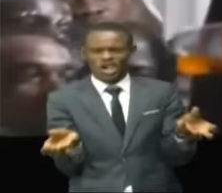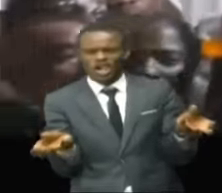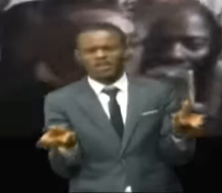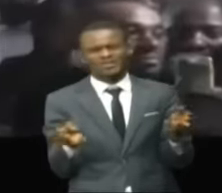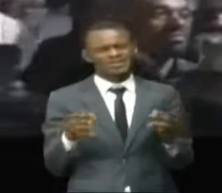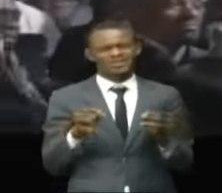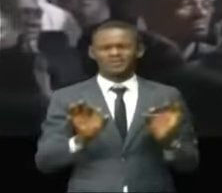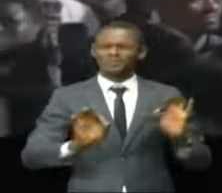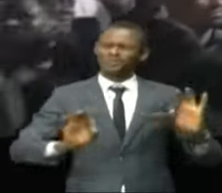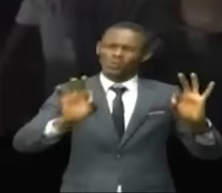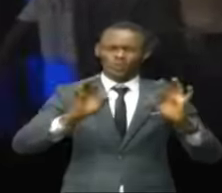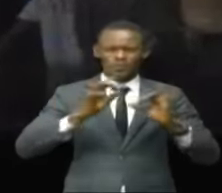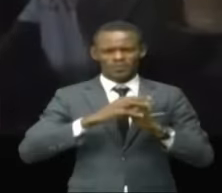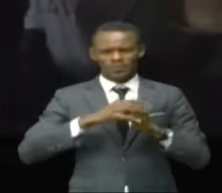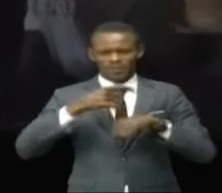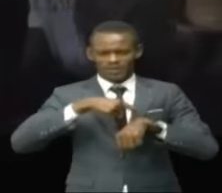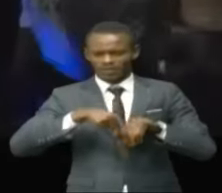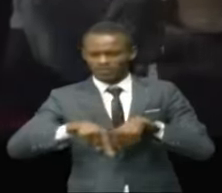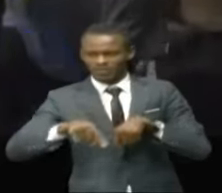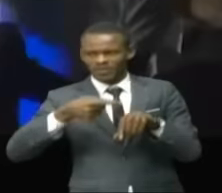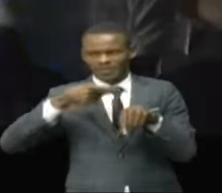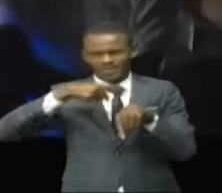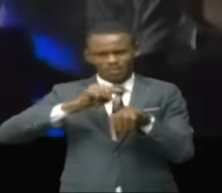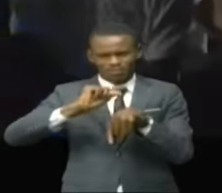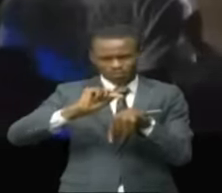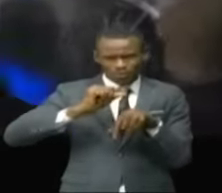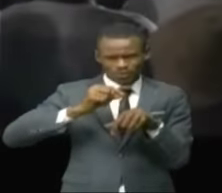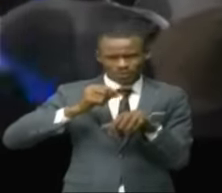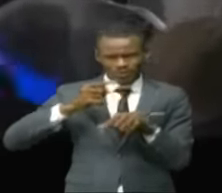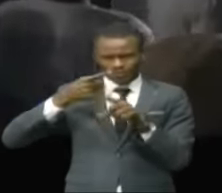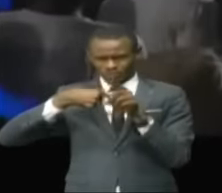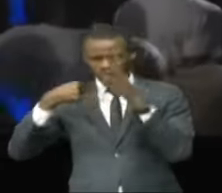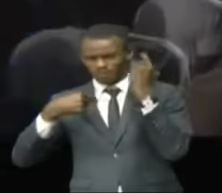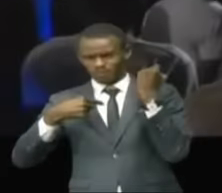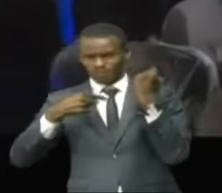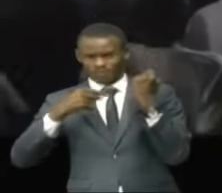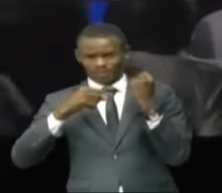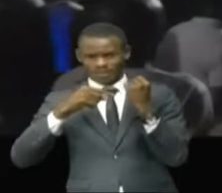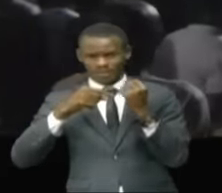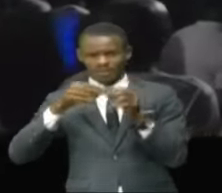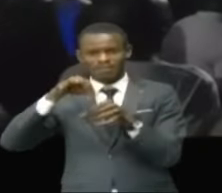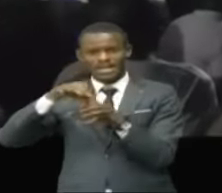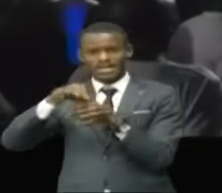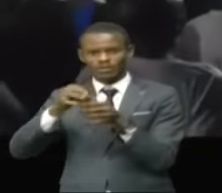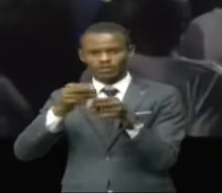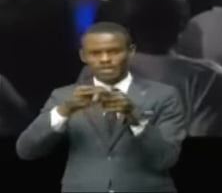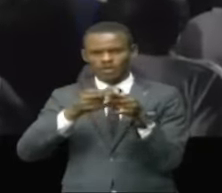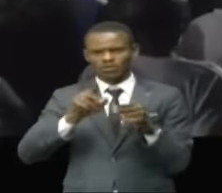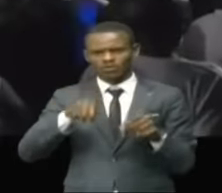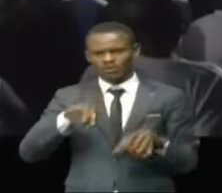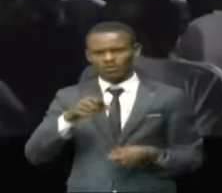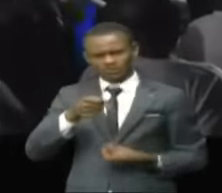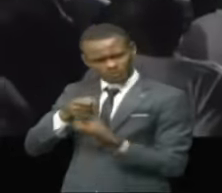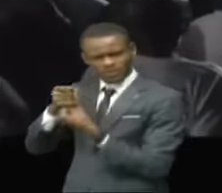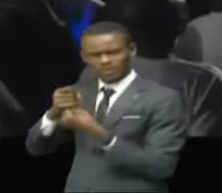À quelques mois des élections, vous devez rester soudés autour du parti et de la candidature du chef de l'État pour un score sans